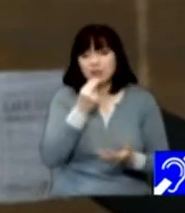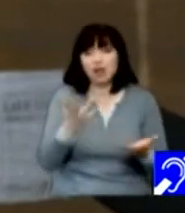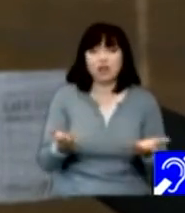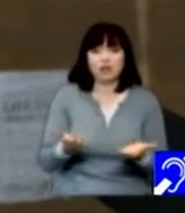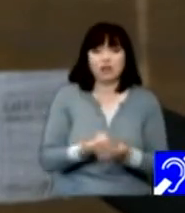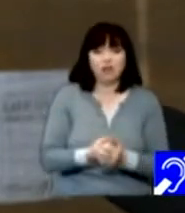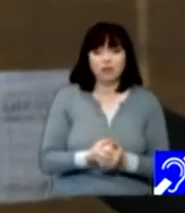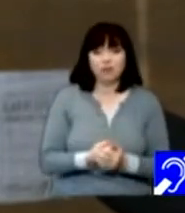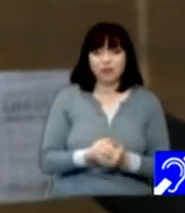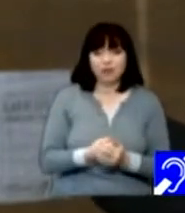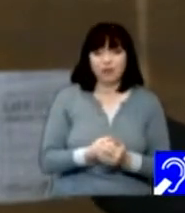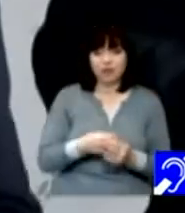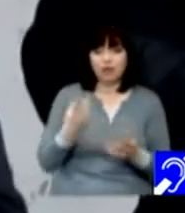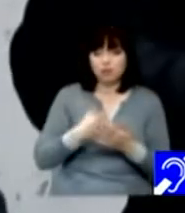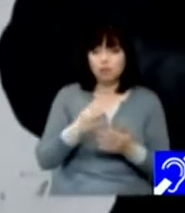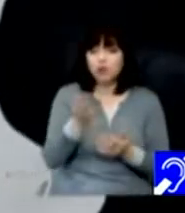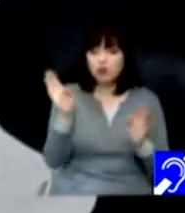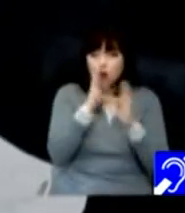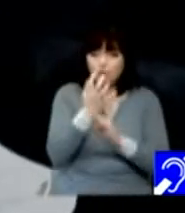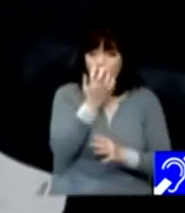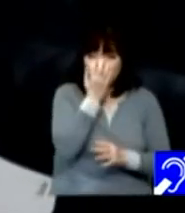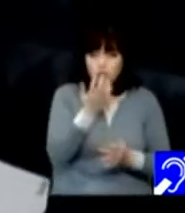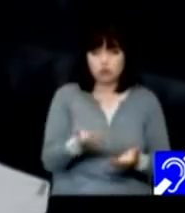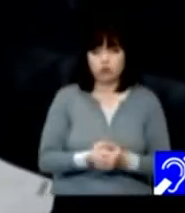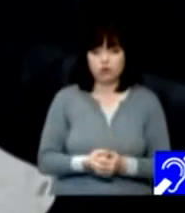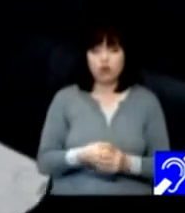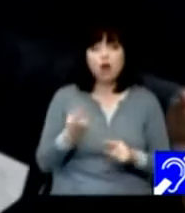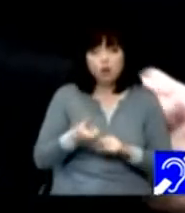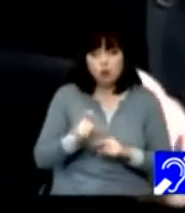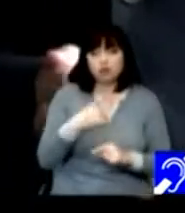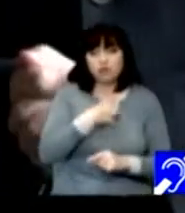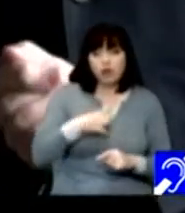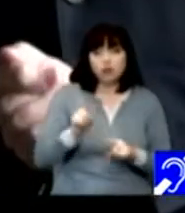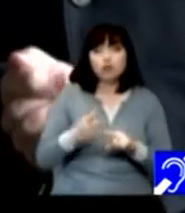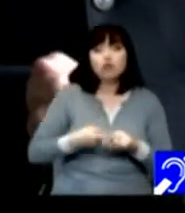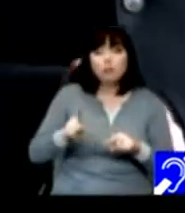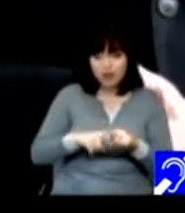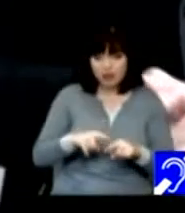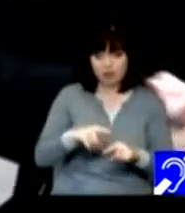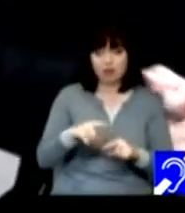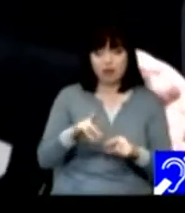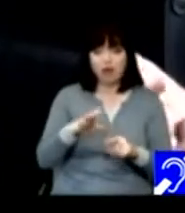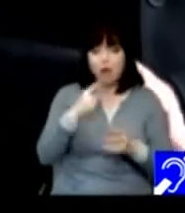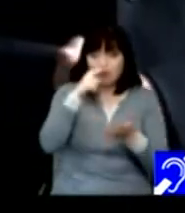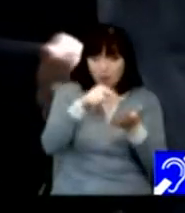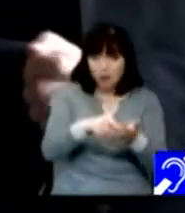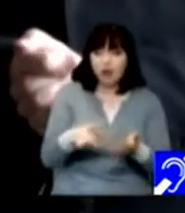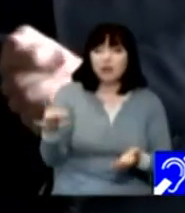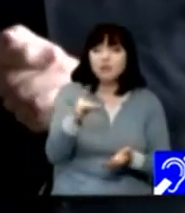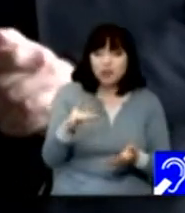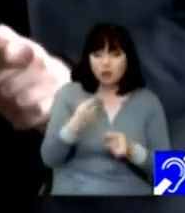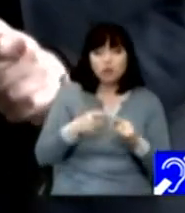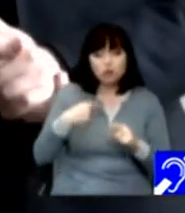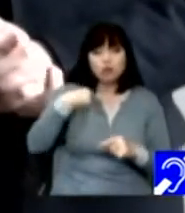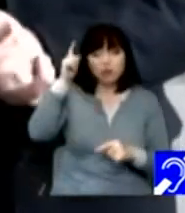la capitolul oxigen. Este foarte important că aceste echipamente au venit în special în regiuni în care noi